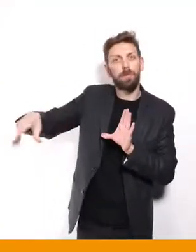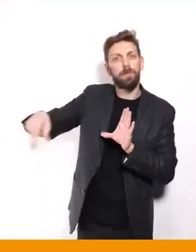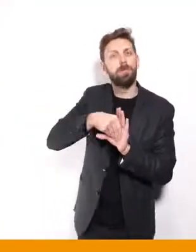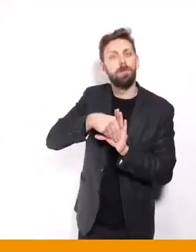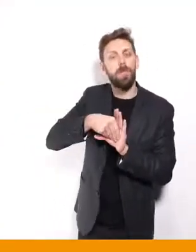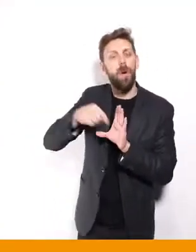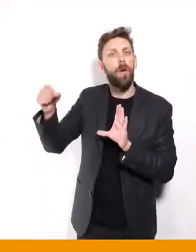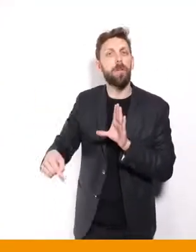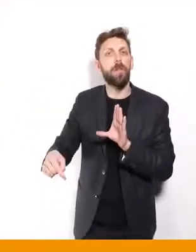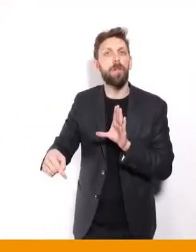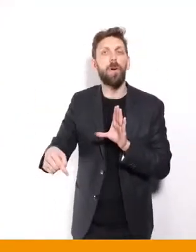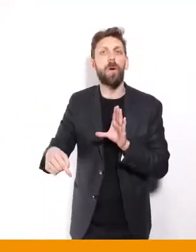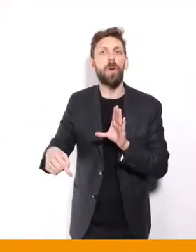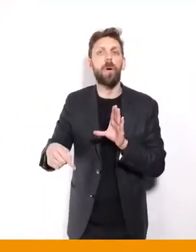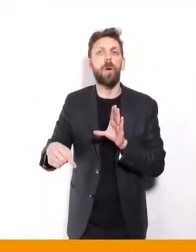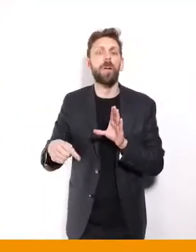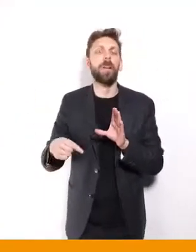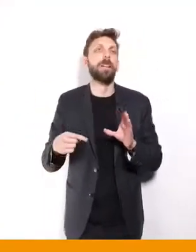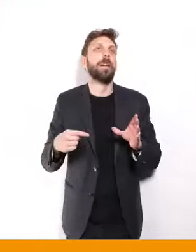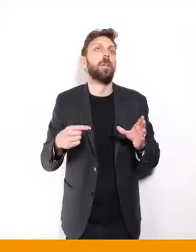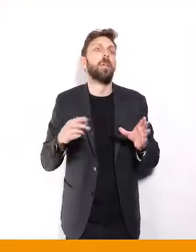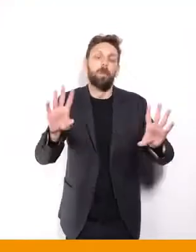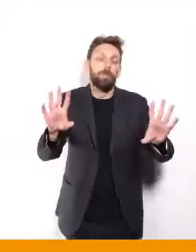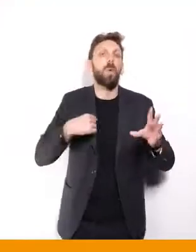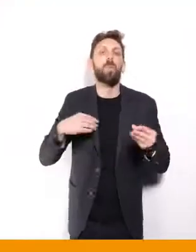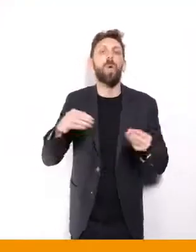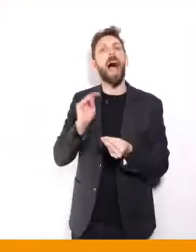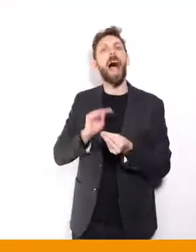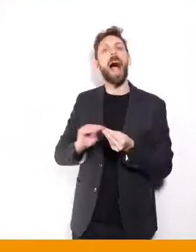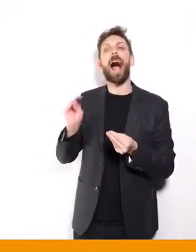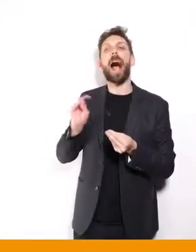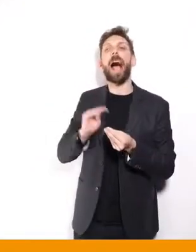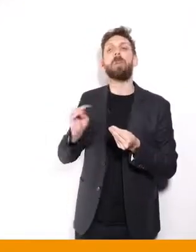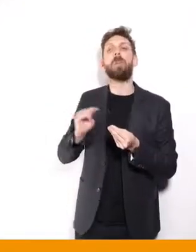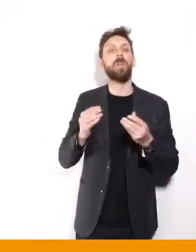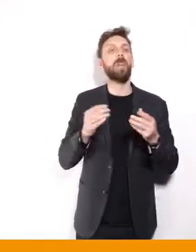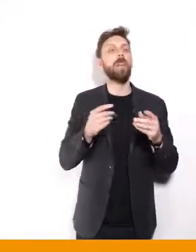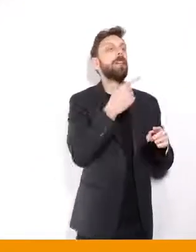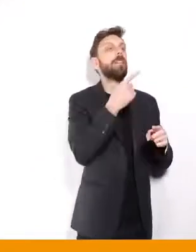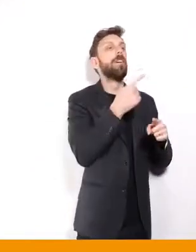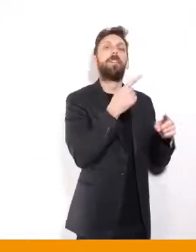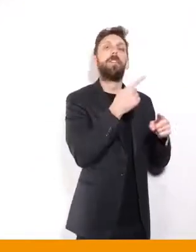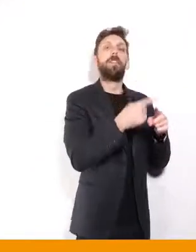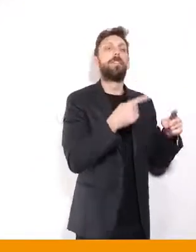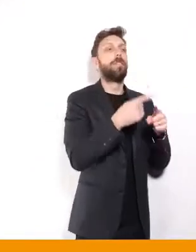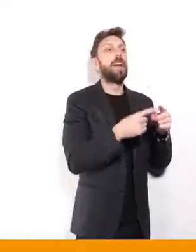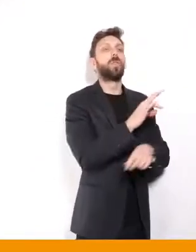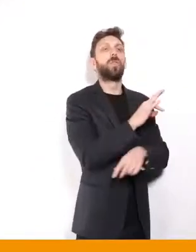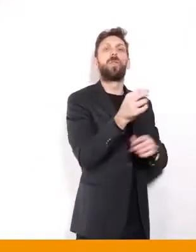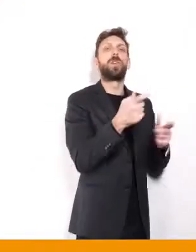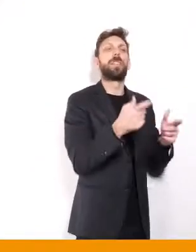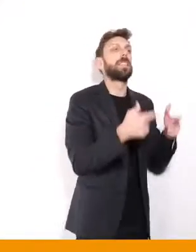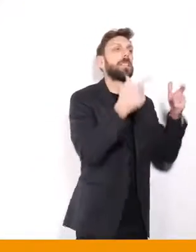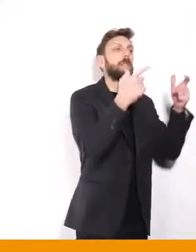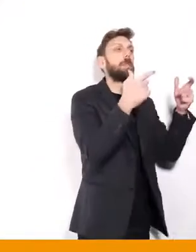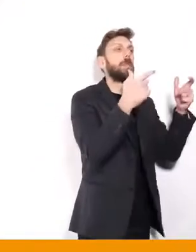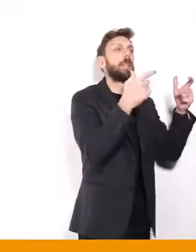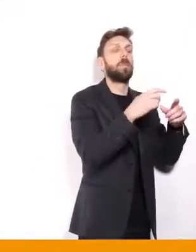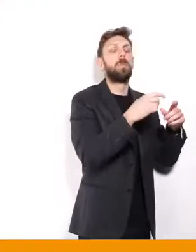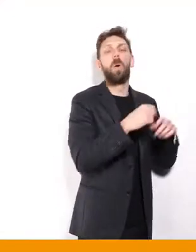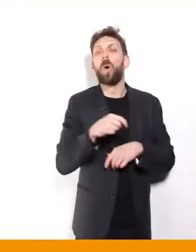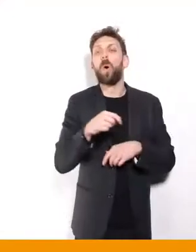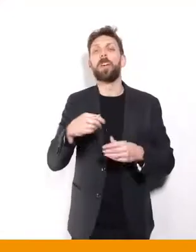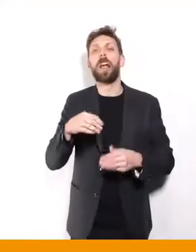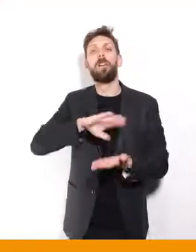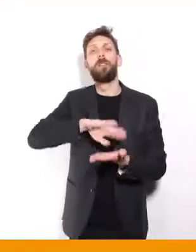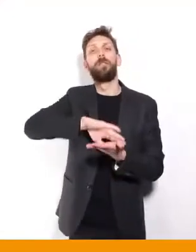simplement en caricaturant la Fédération française du bâtiment et la Fondation Abbé Pierre. Évidemment, vous devez être partie